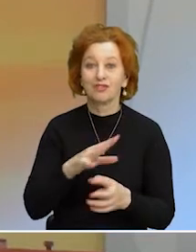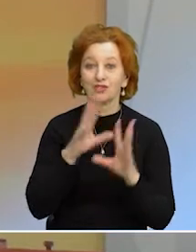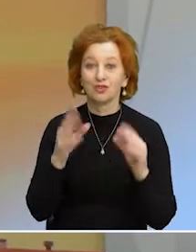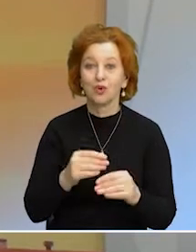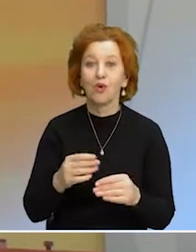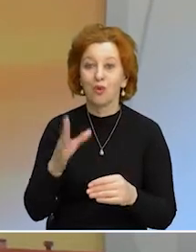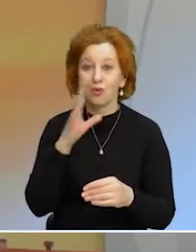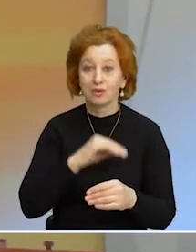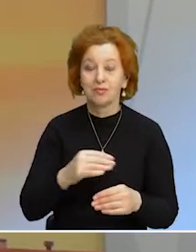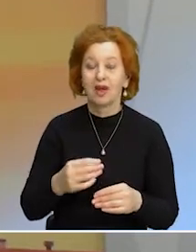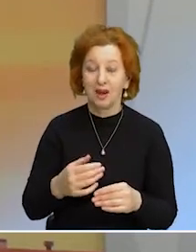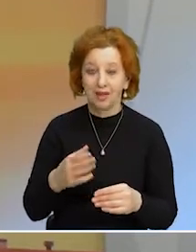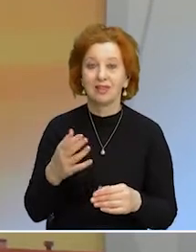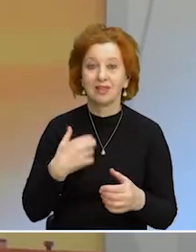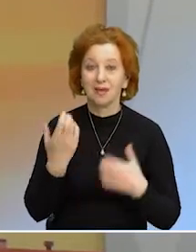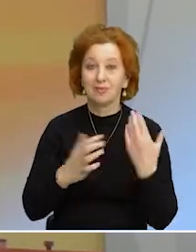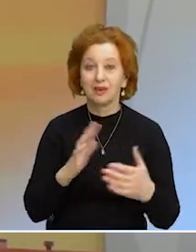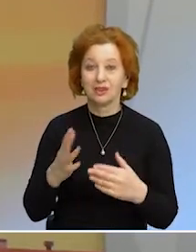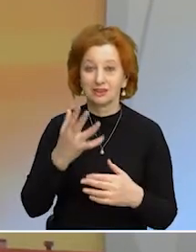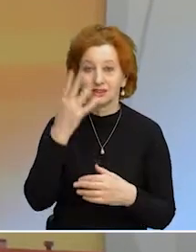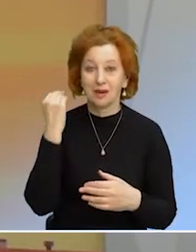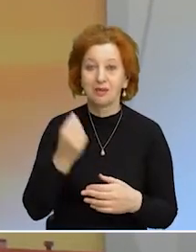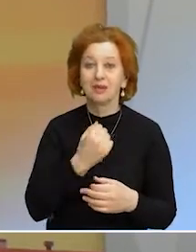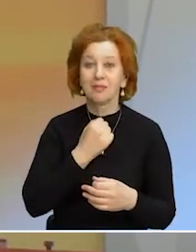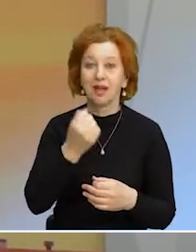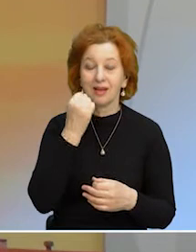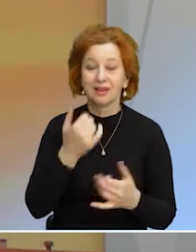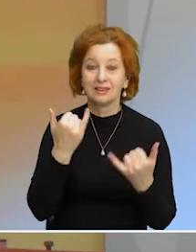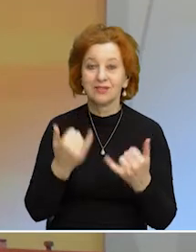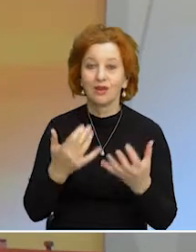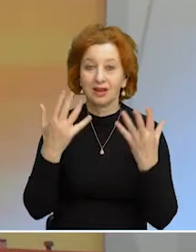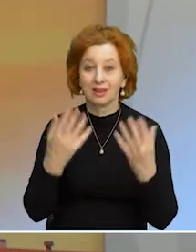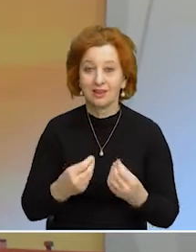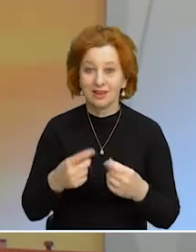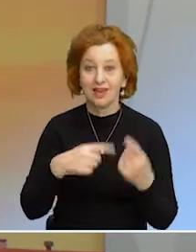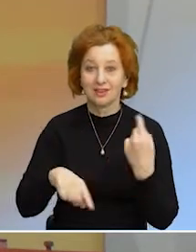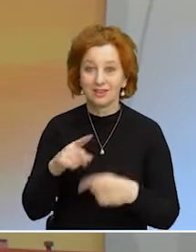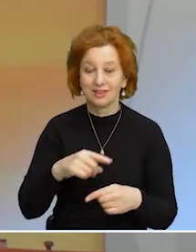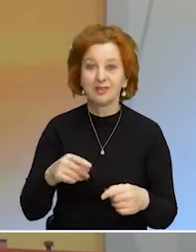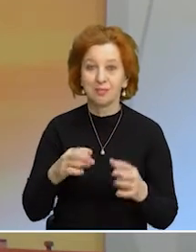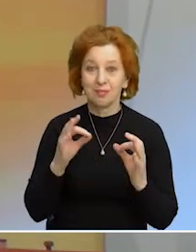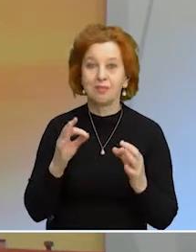все успели, и не переживали, и не бегали в мыле. Вот. День забытых благодарностей сегодня.